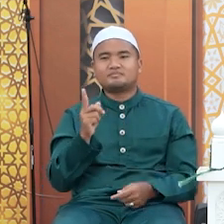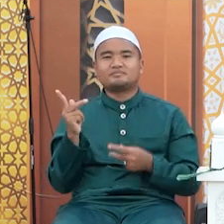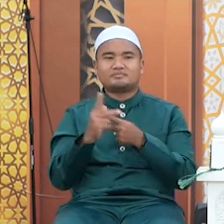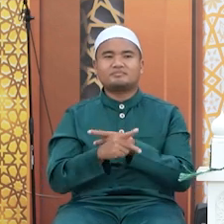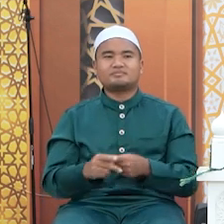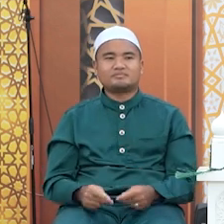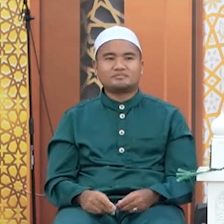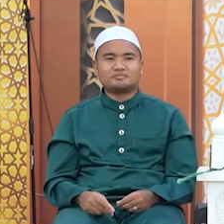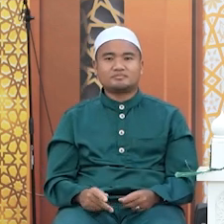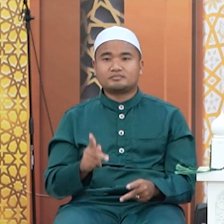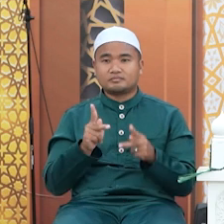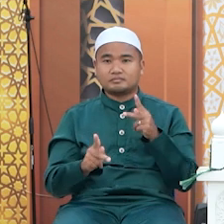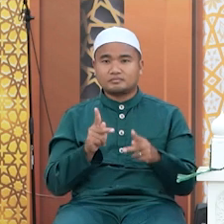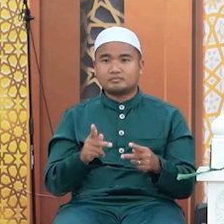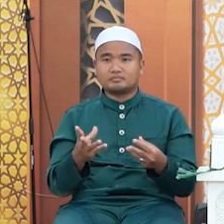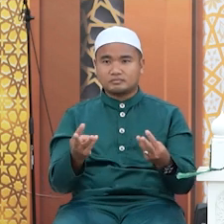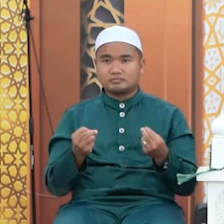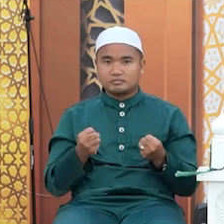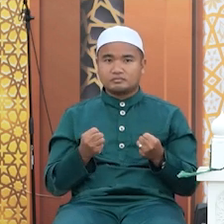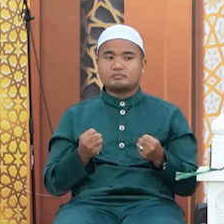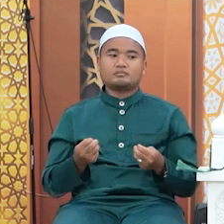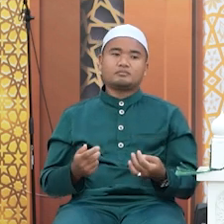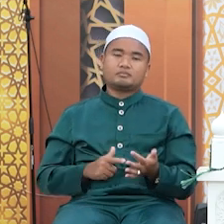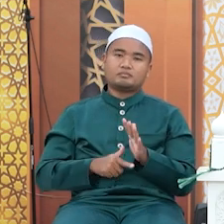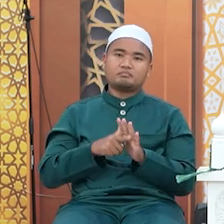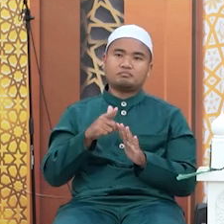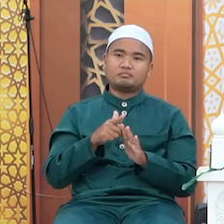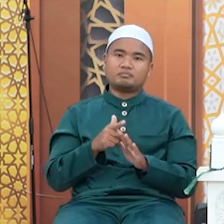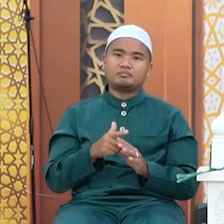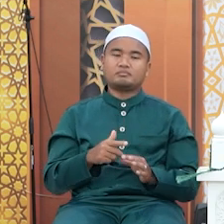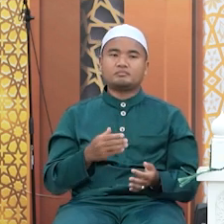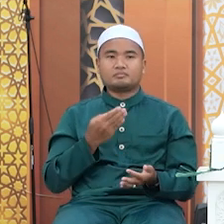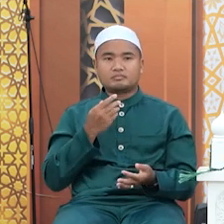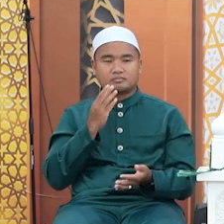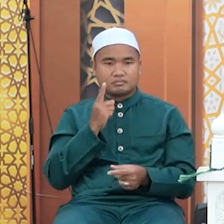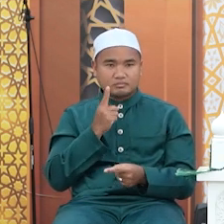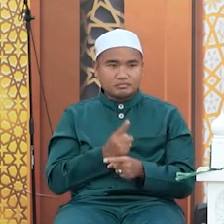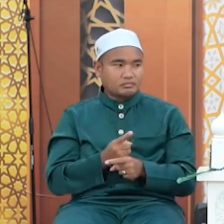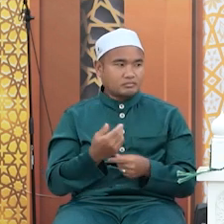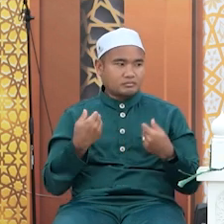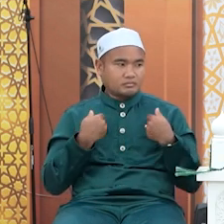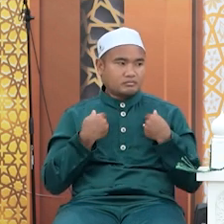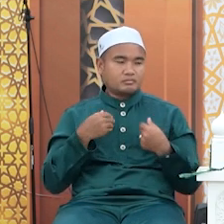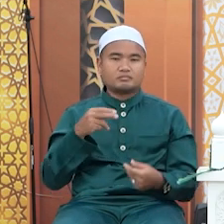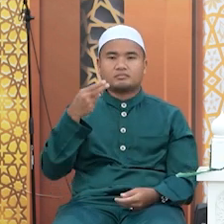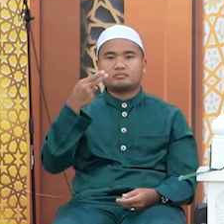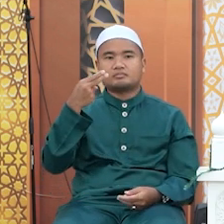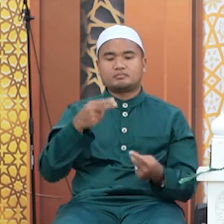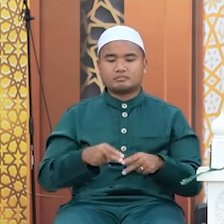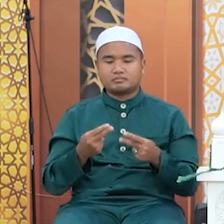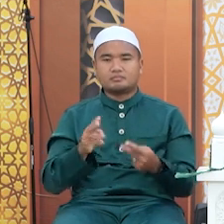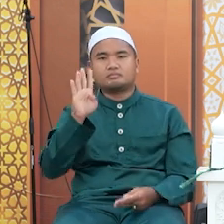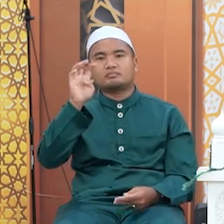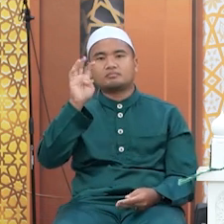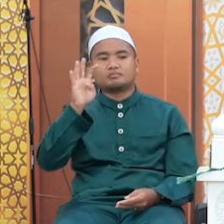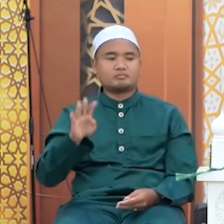jelas masalah tentang rahmat ini, hadis 40. Saya ada sebut macam-macam tentang ni. Begitu